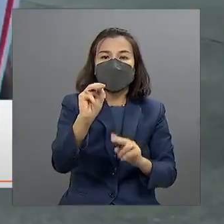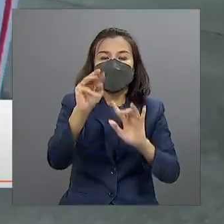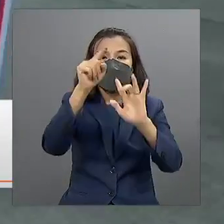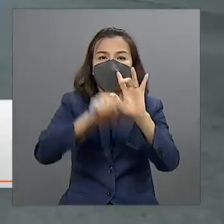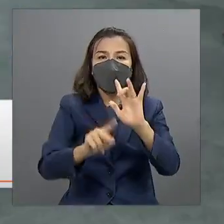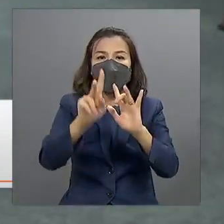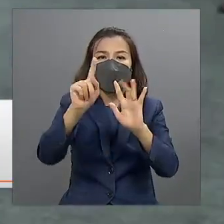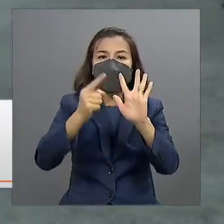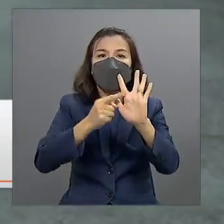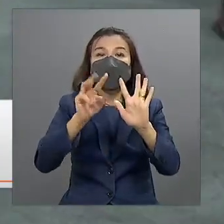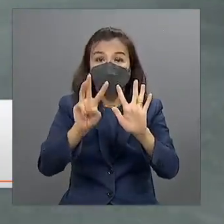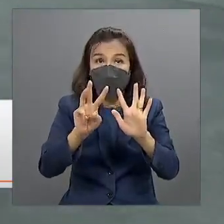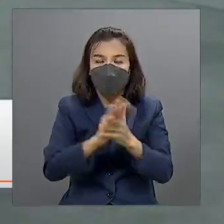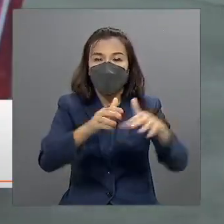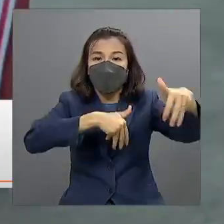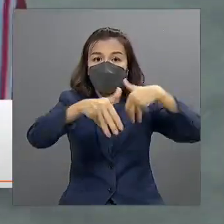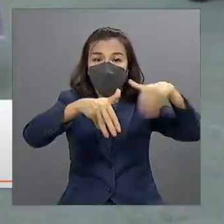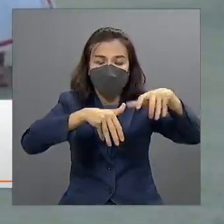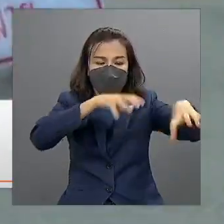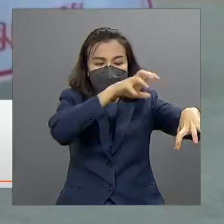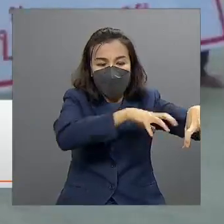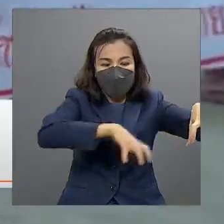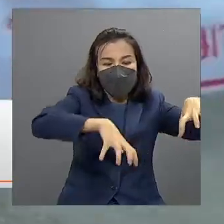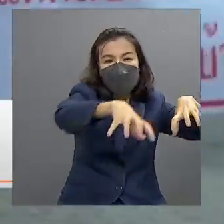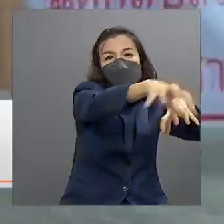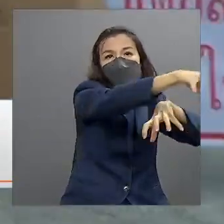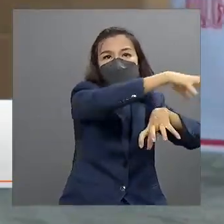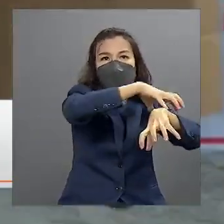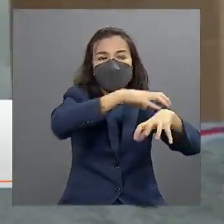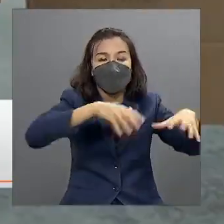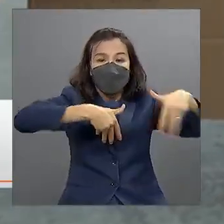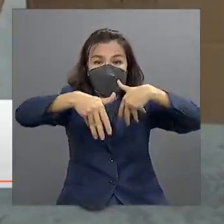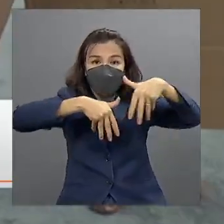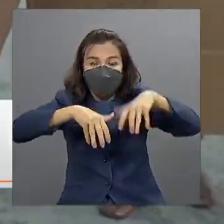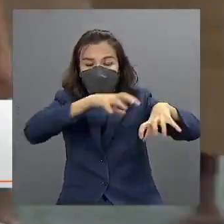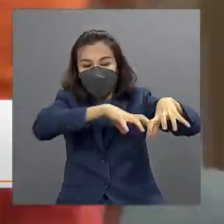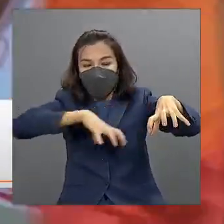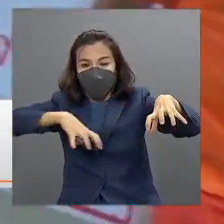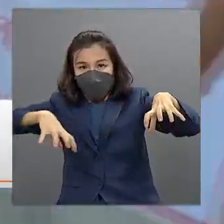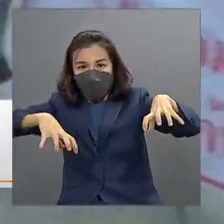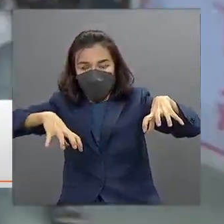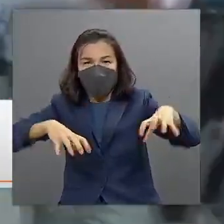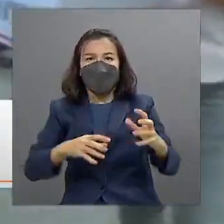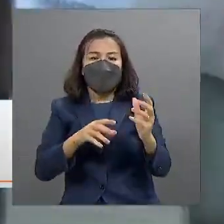ตาง legislature รีเกรี่